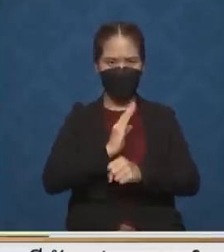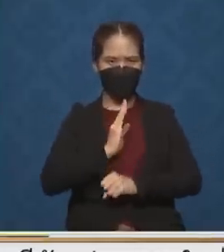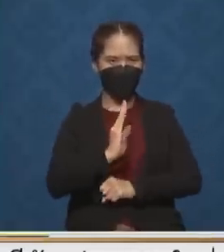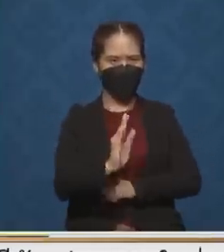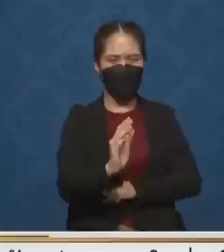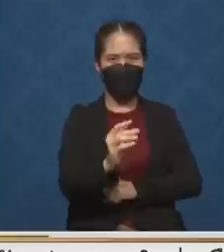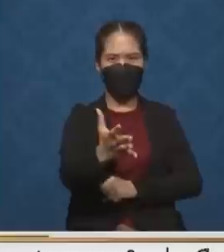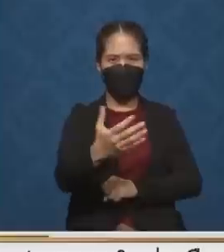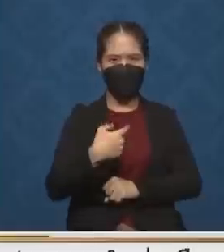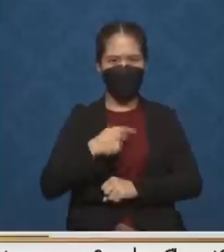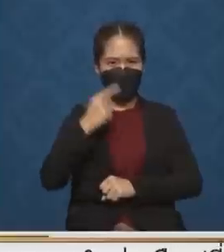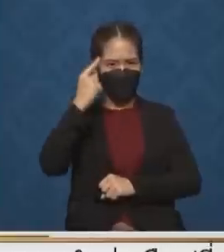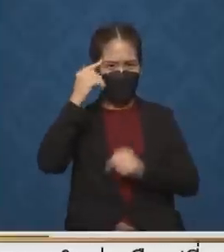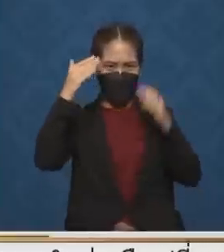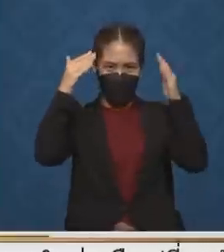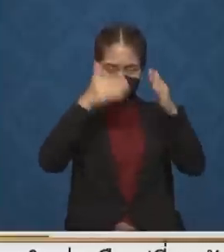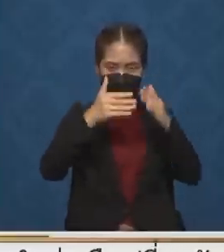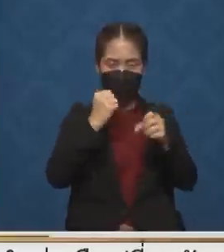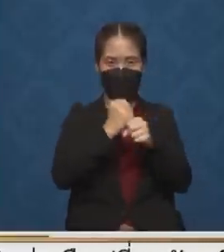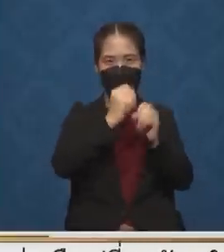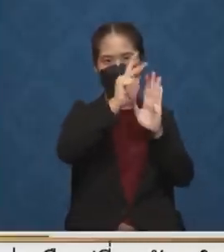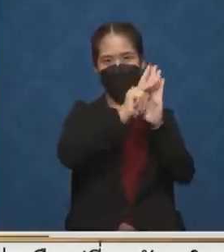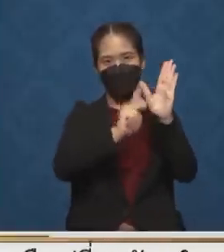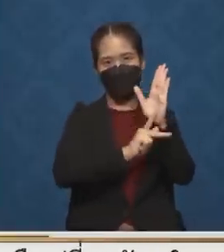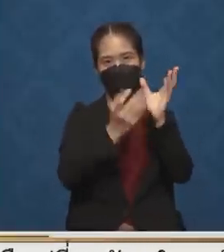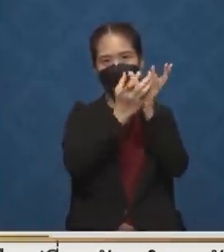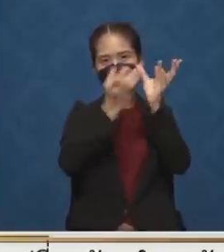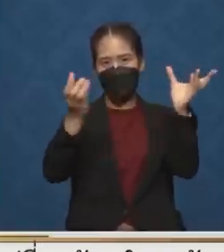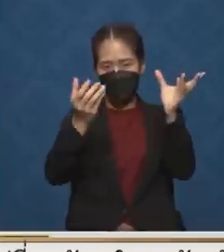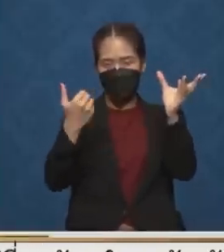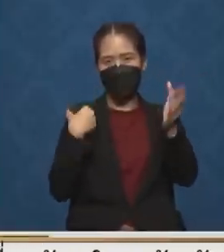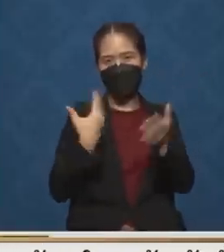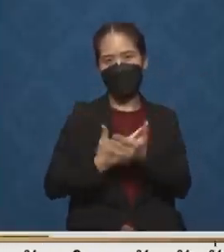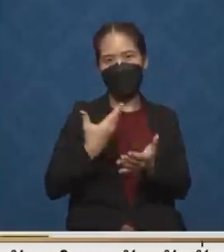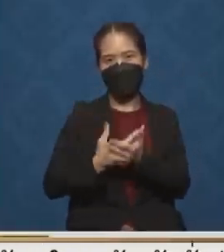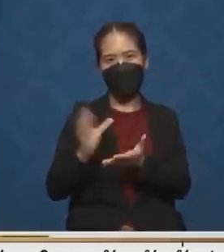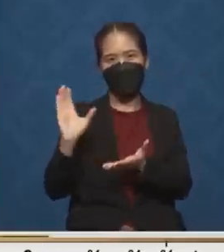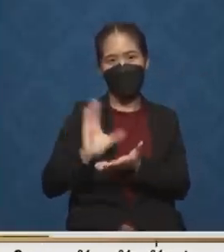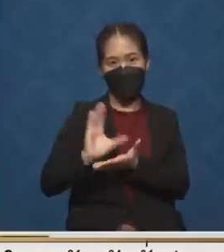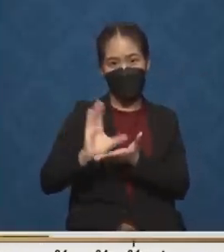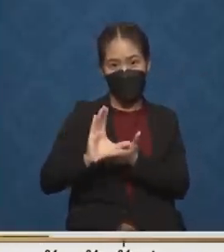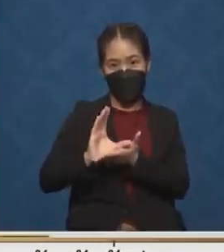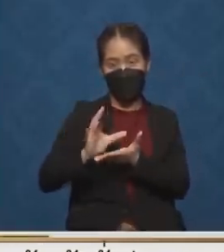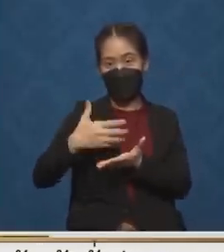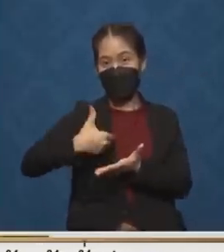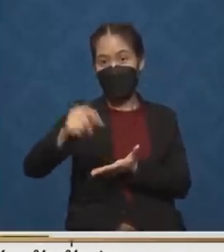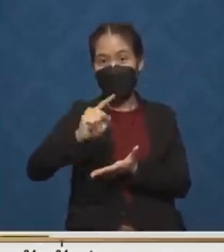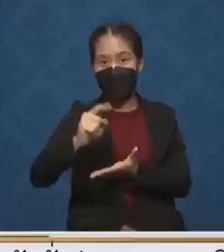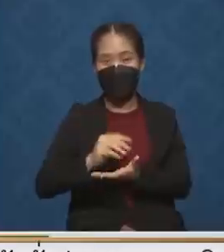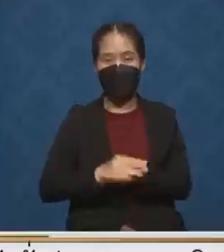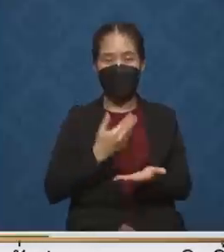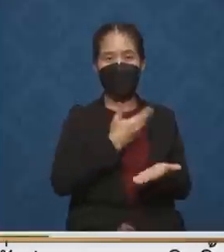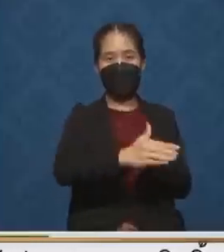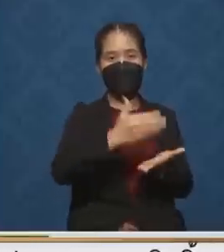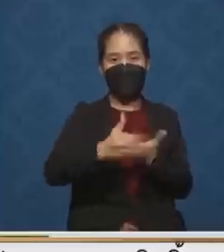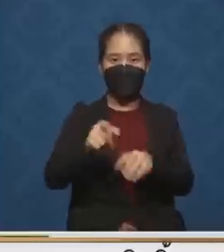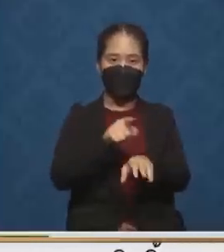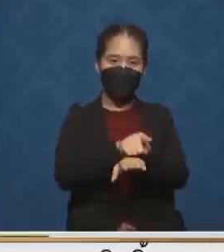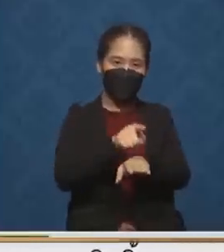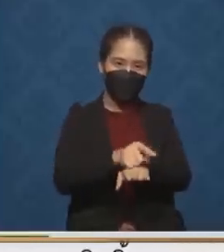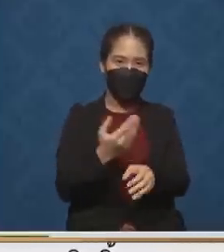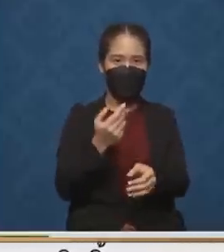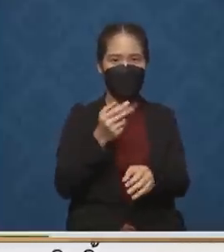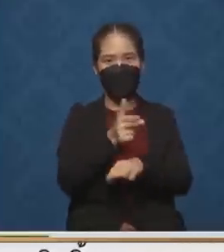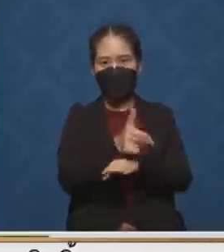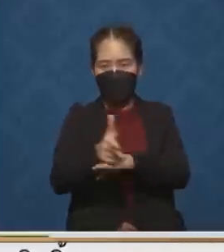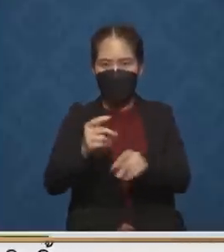้อำนาจขัดรฐานูนขัดกฎหมายและใช้เงินงบประมาณไปกับการจัดซื้ออาวุธยุทธรพกรและจัดการ